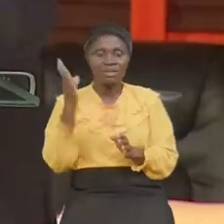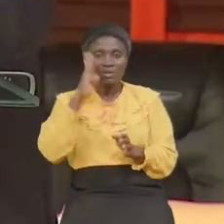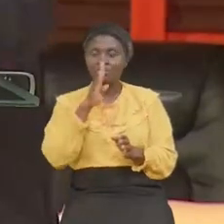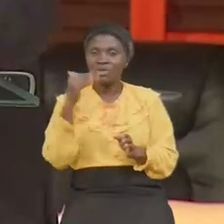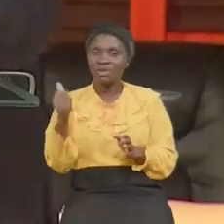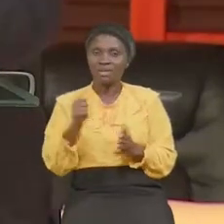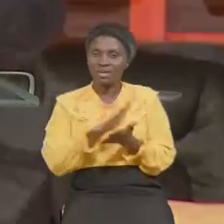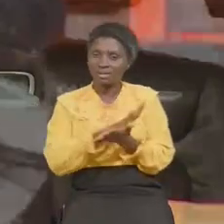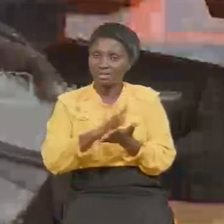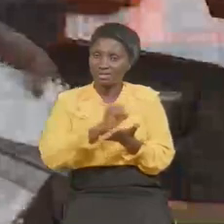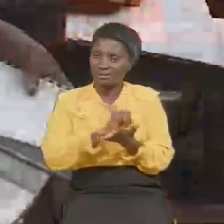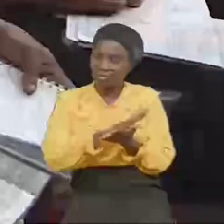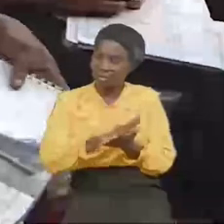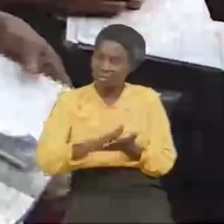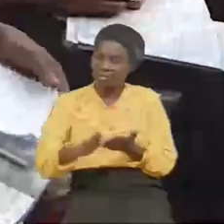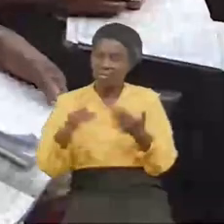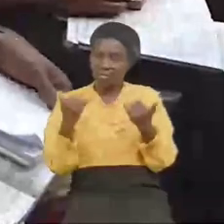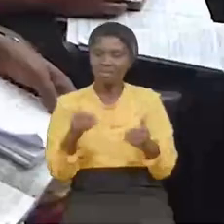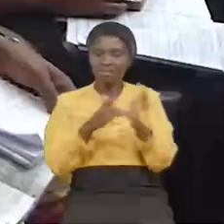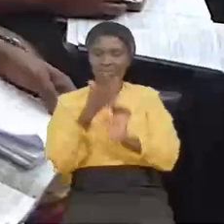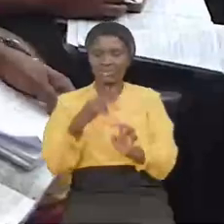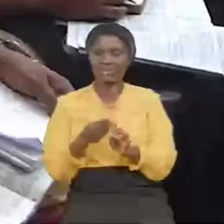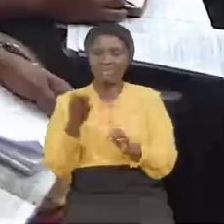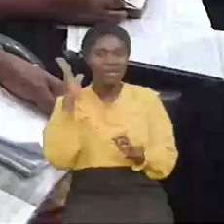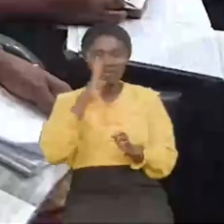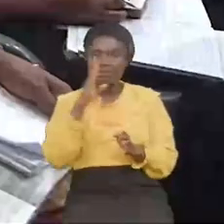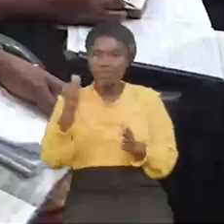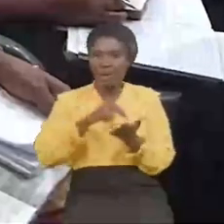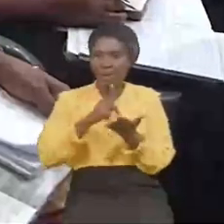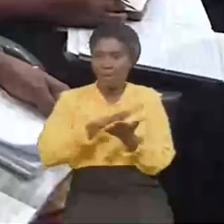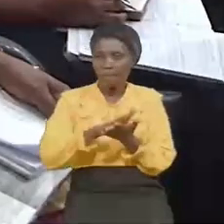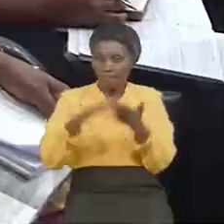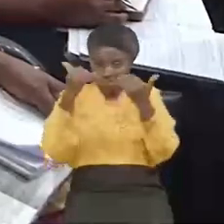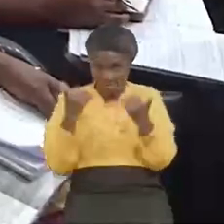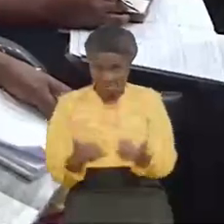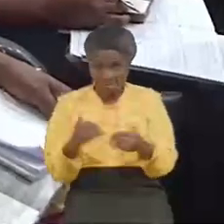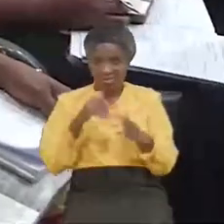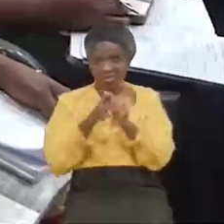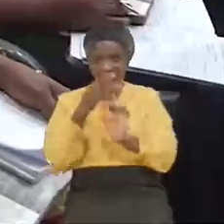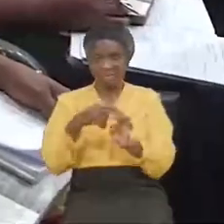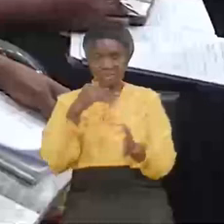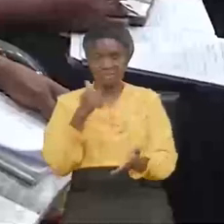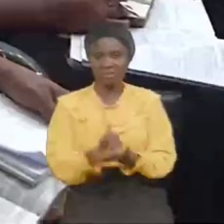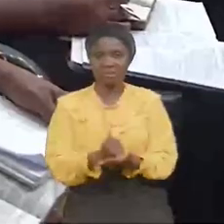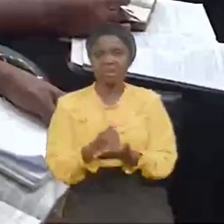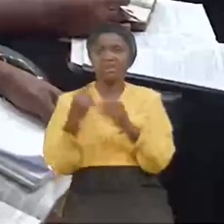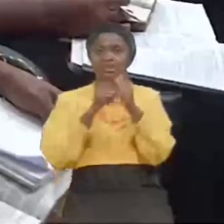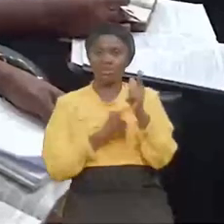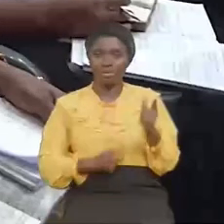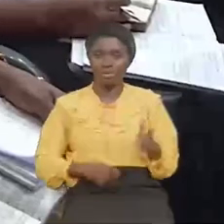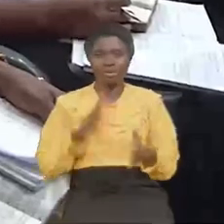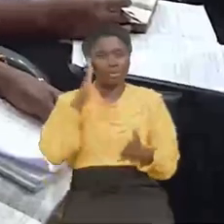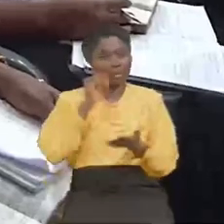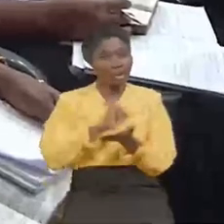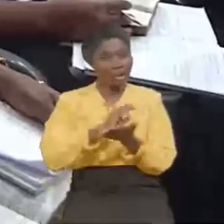même. Et il y aura une purge maintenant même. Le Seigneur va te purifier